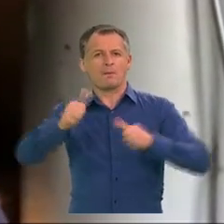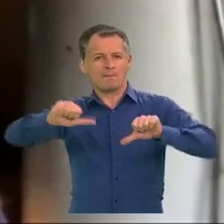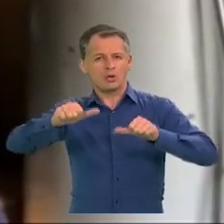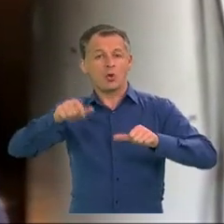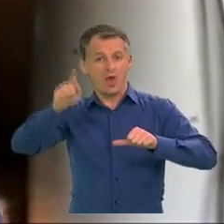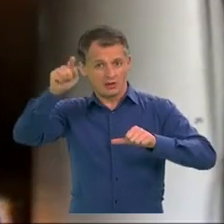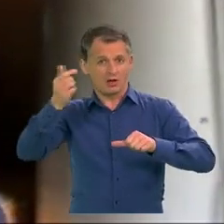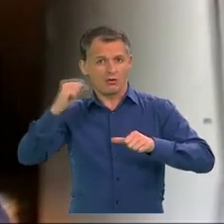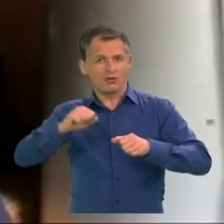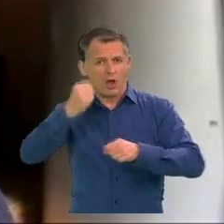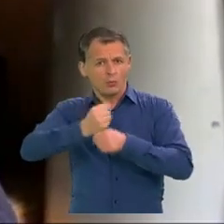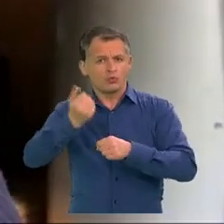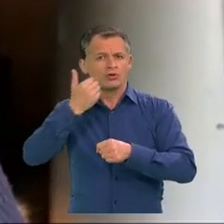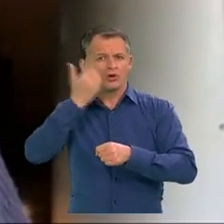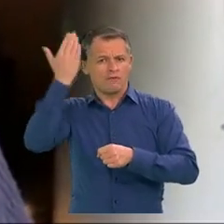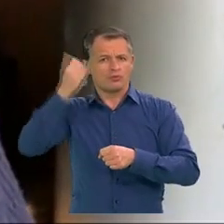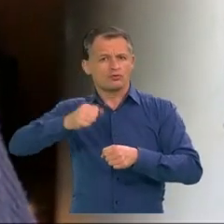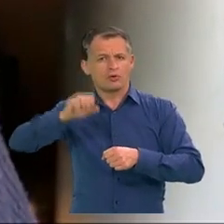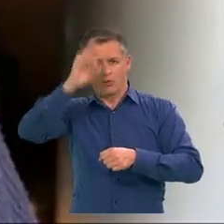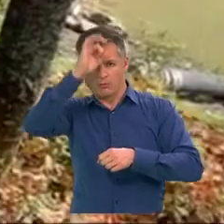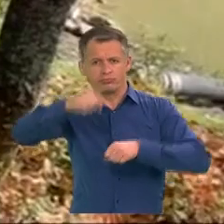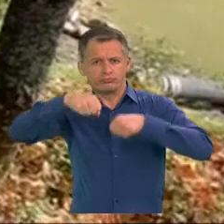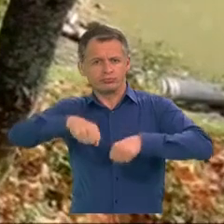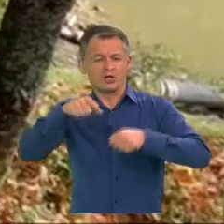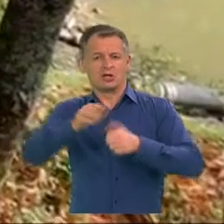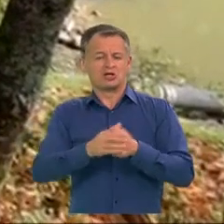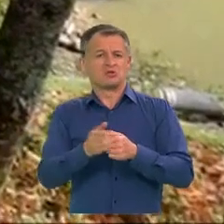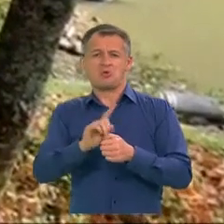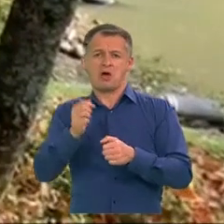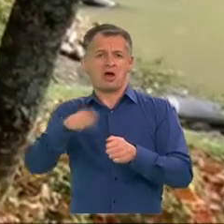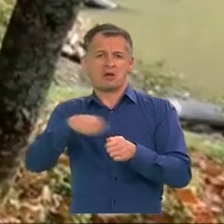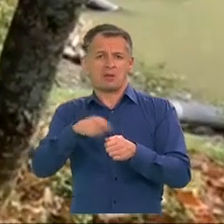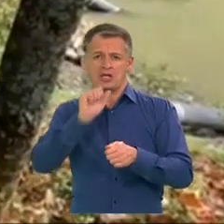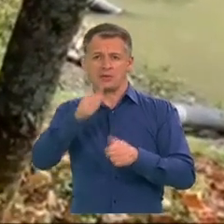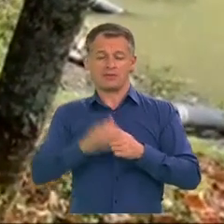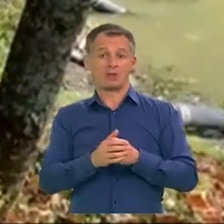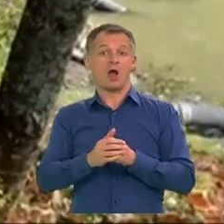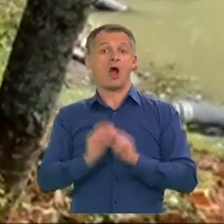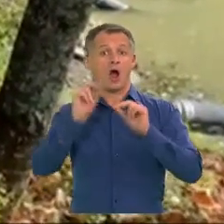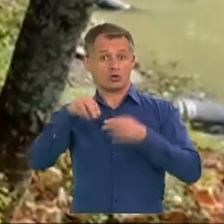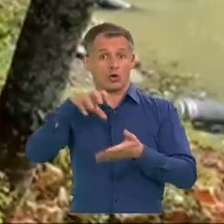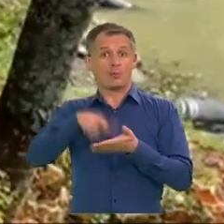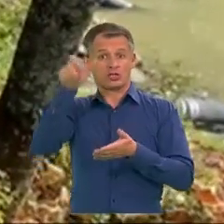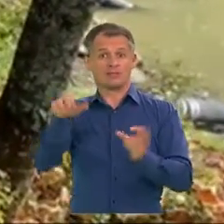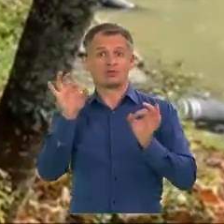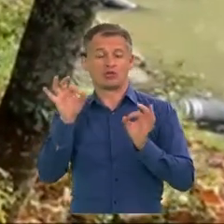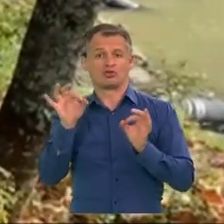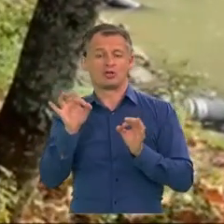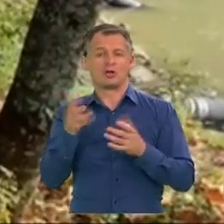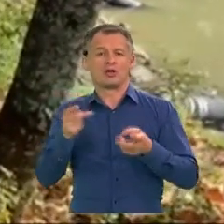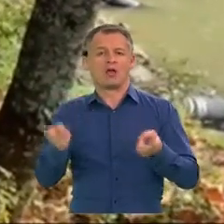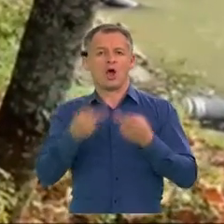rupt și nu o pune nimeni, nu l-a mai interesat pe nimeni. La fața locului au ajuns și specialiști care caută soluții pentru a